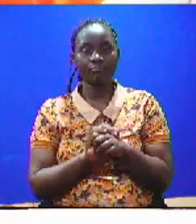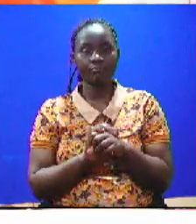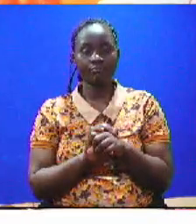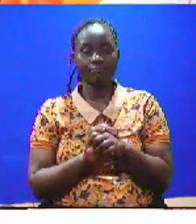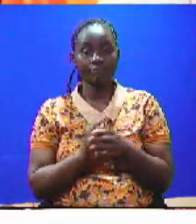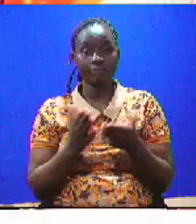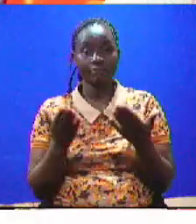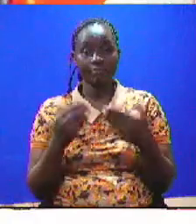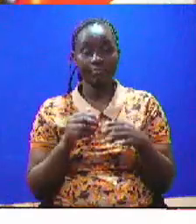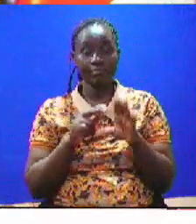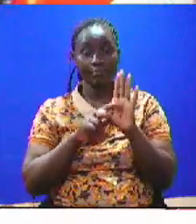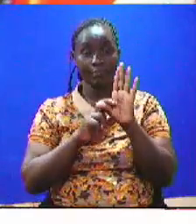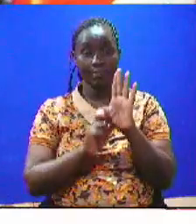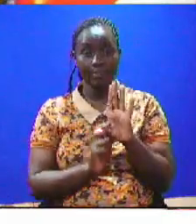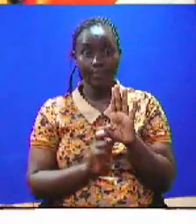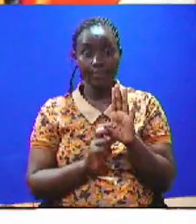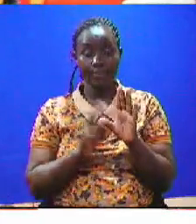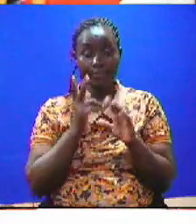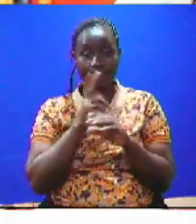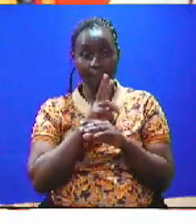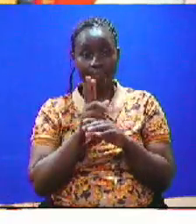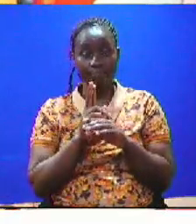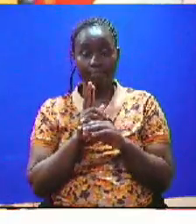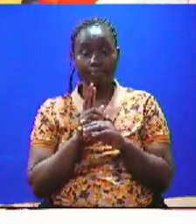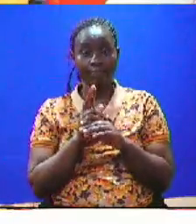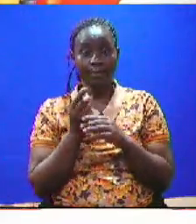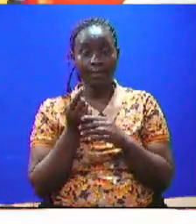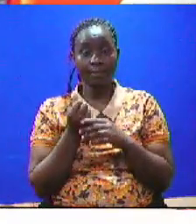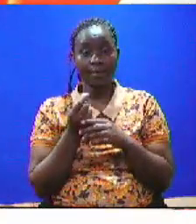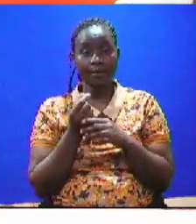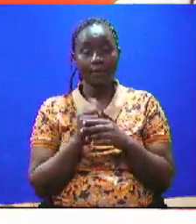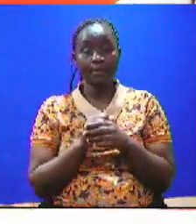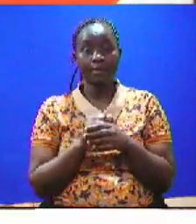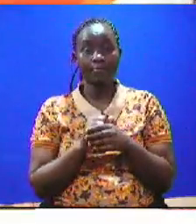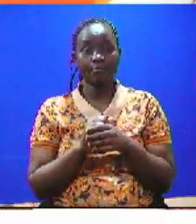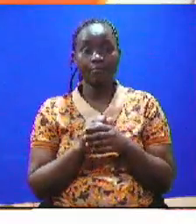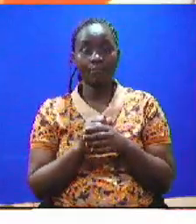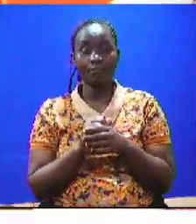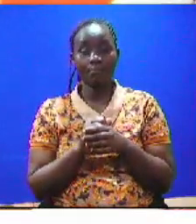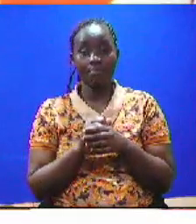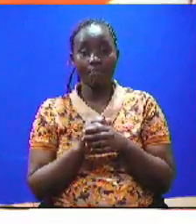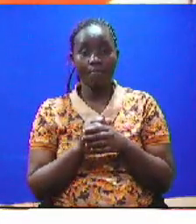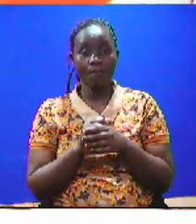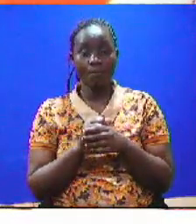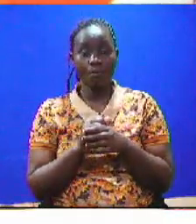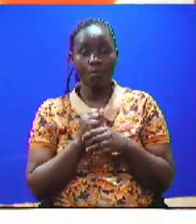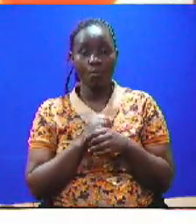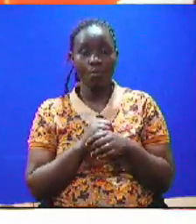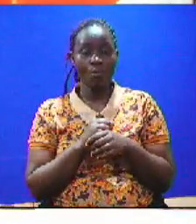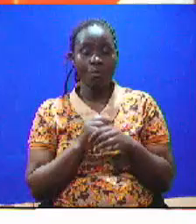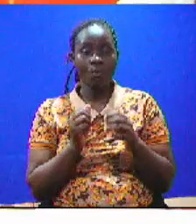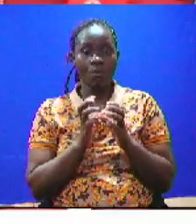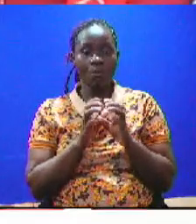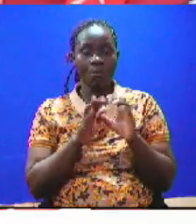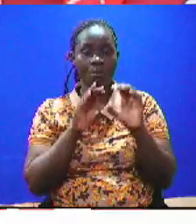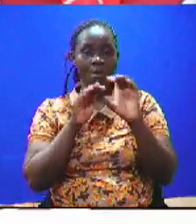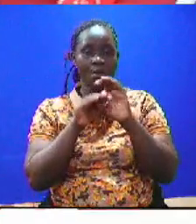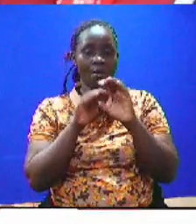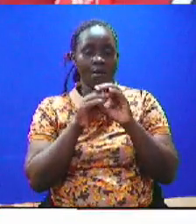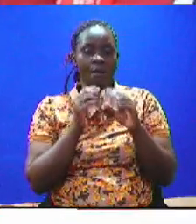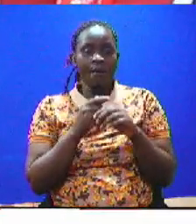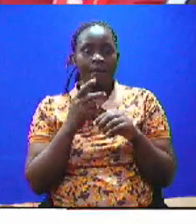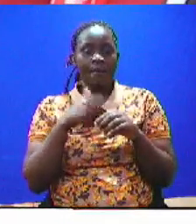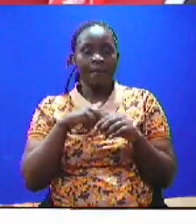ire birogo twarire to otore te ire chibese tobe ke gancha irinde bigato konye